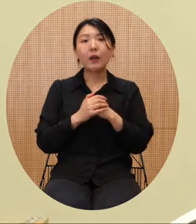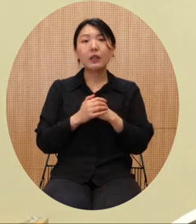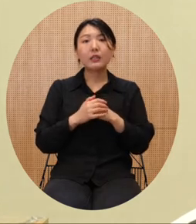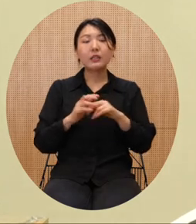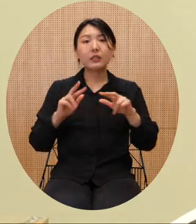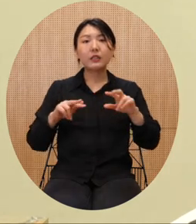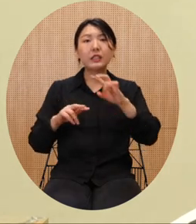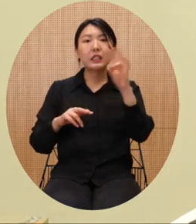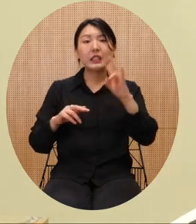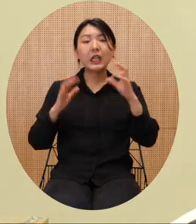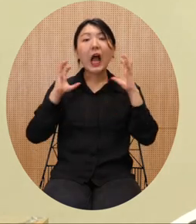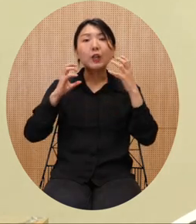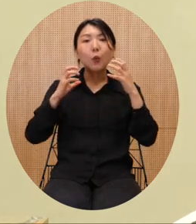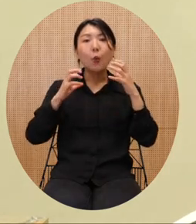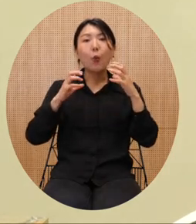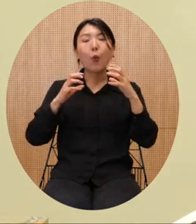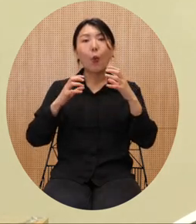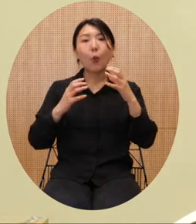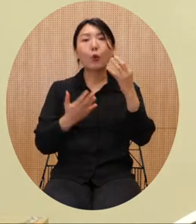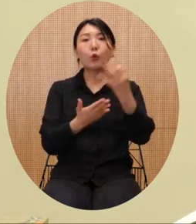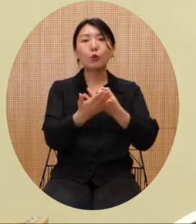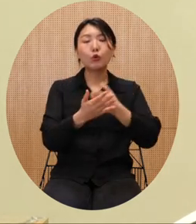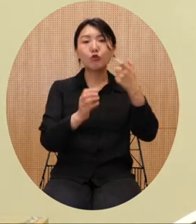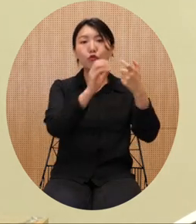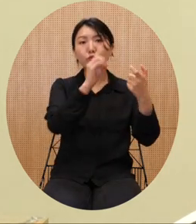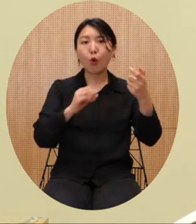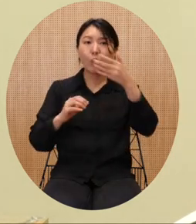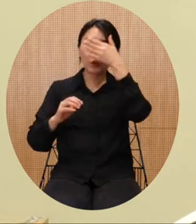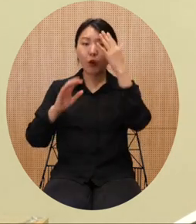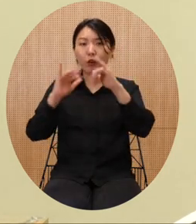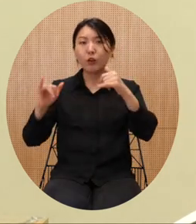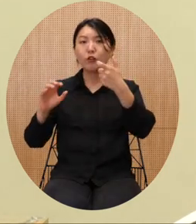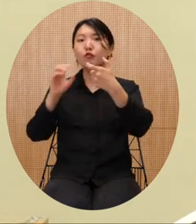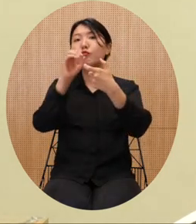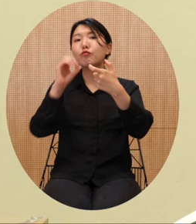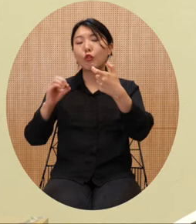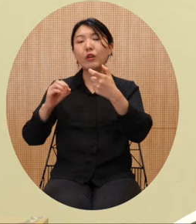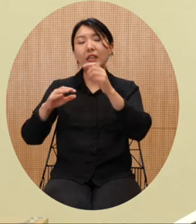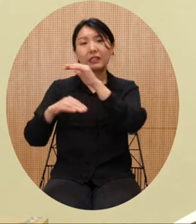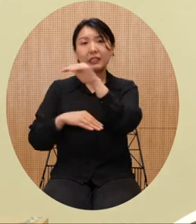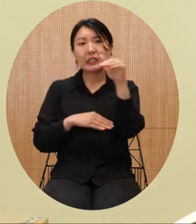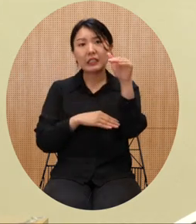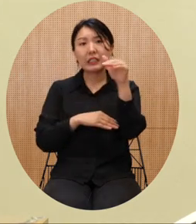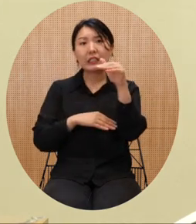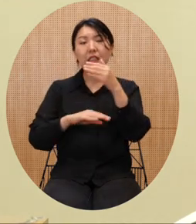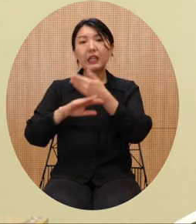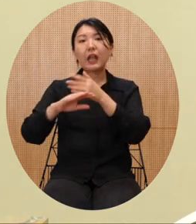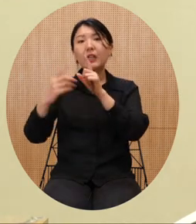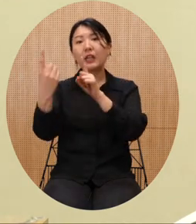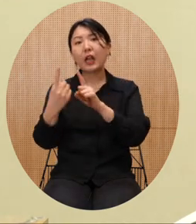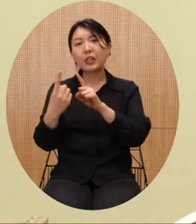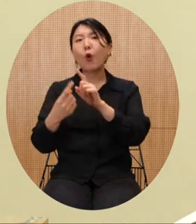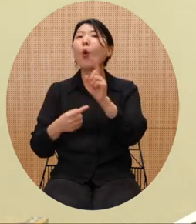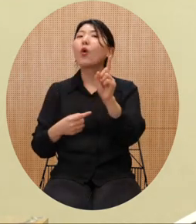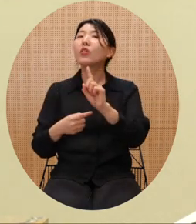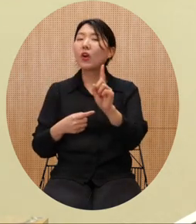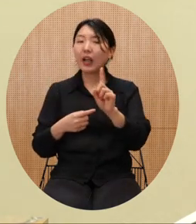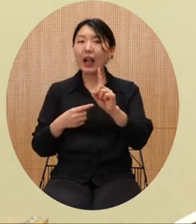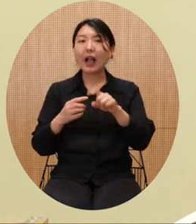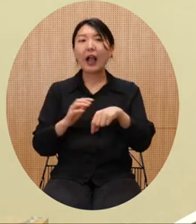아동이 소득 60% 그리고 청년이 60% 기준인데요. 다른 대상들은 과연